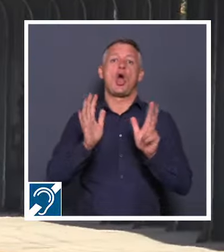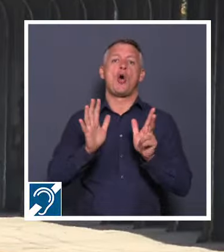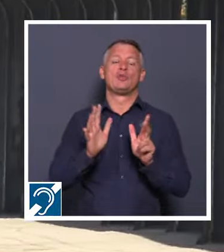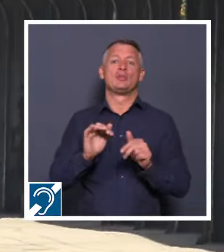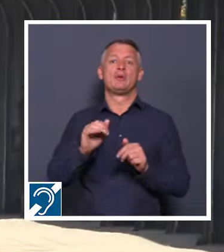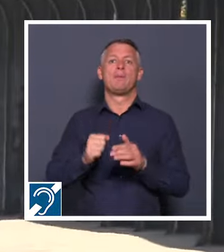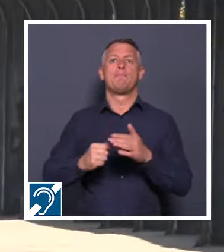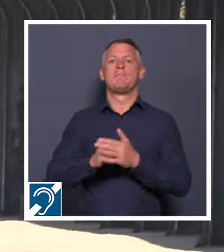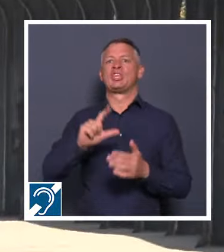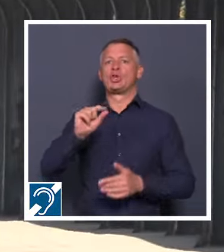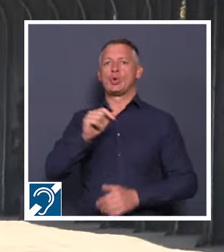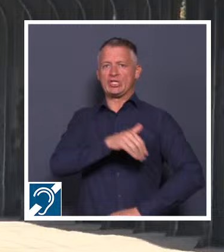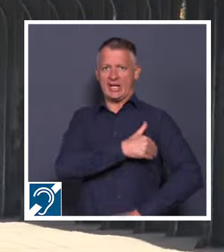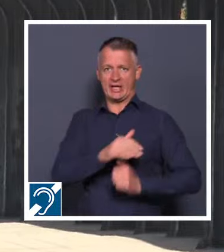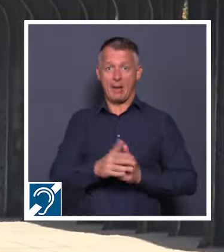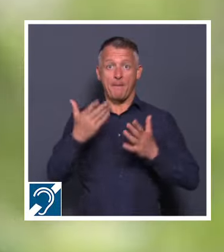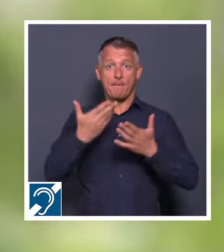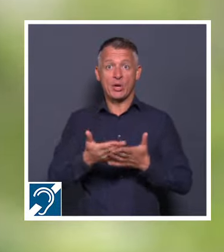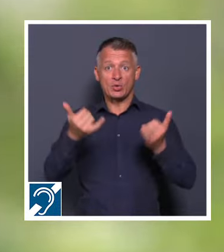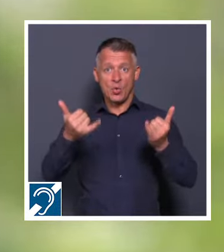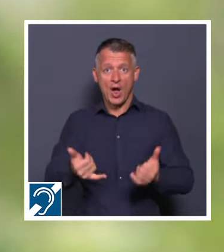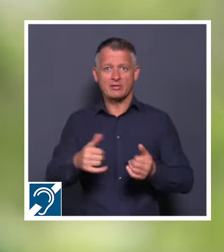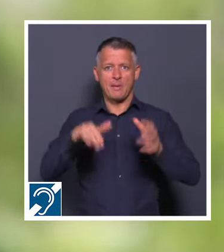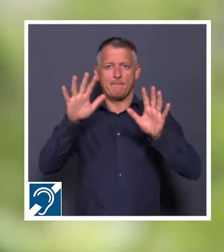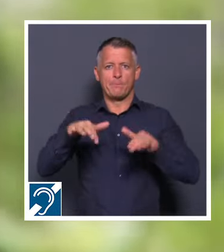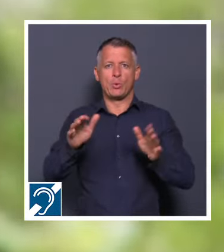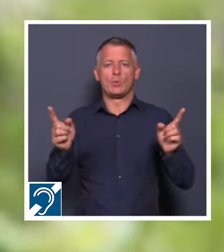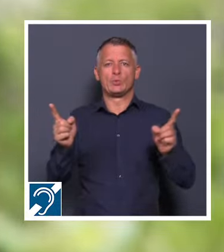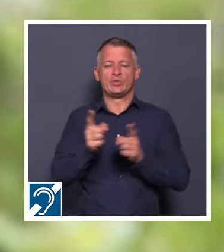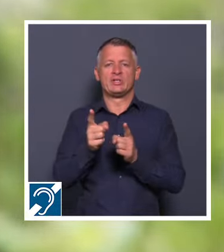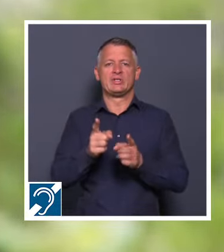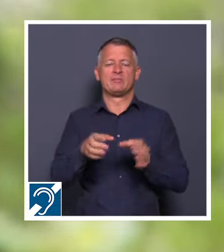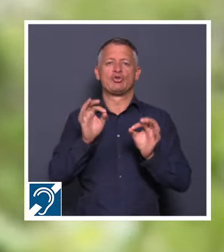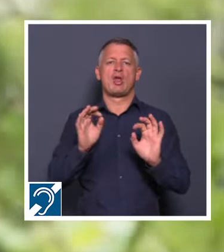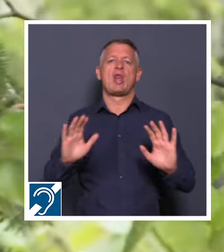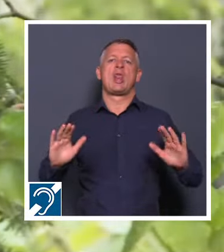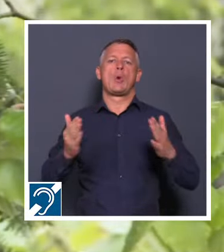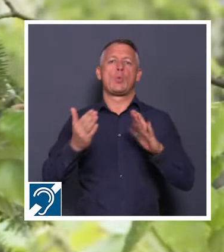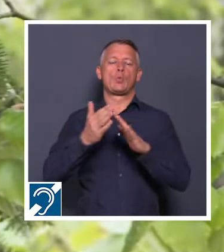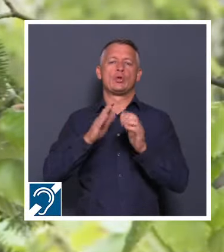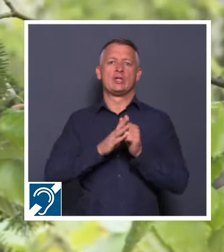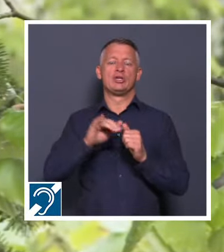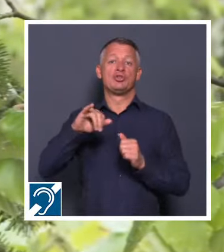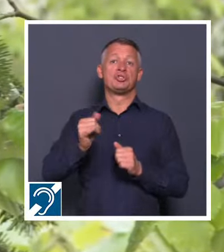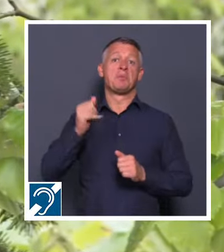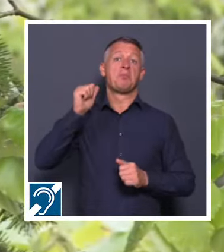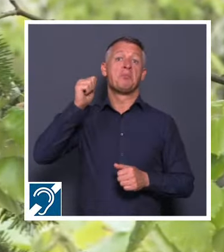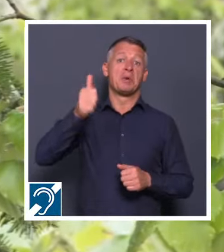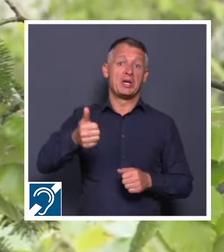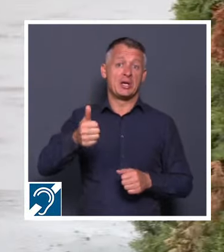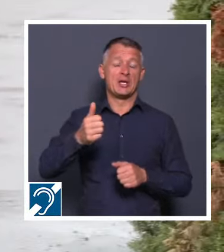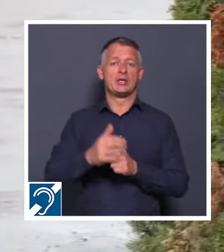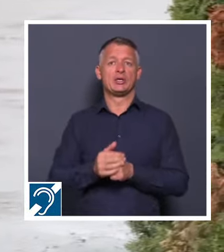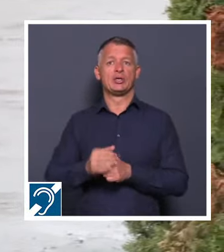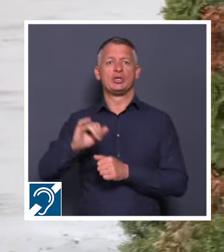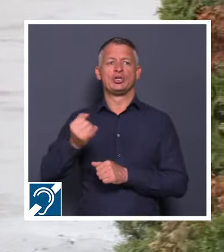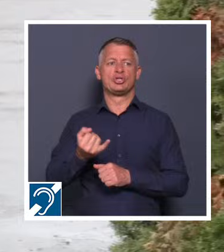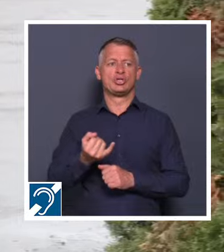18-20 de grade. Pentru astăzi ploi puține la munte, la fel și mâine și